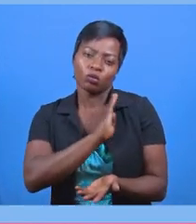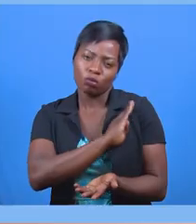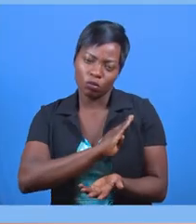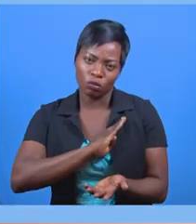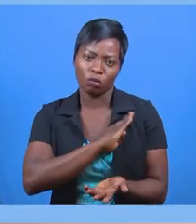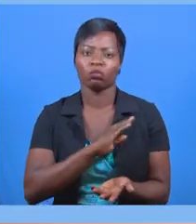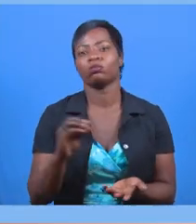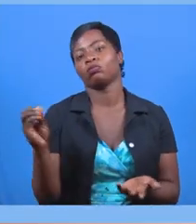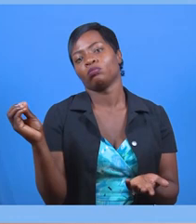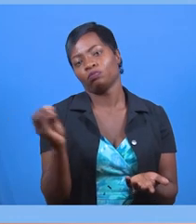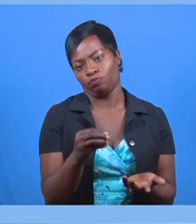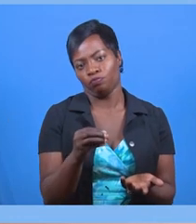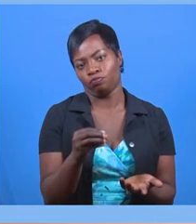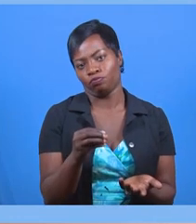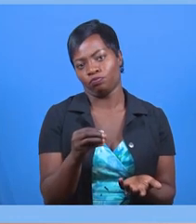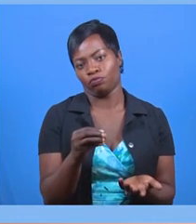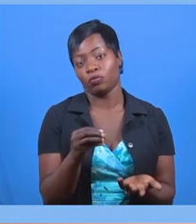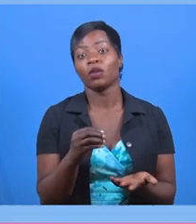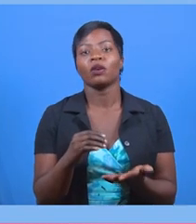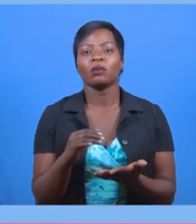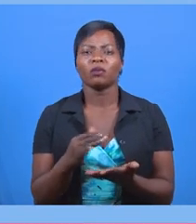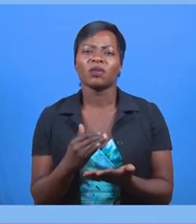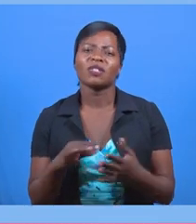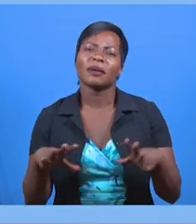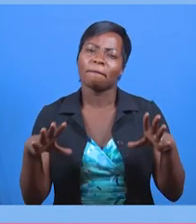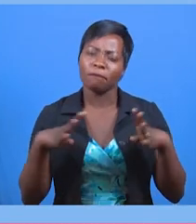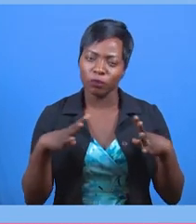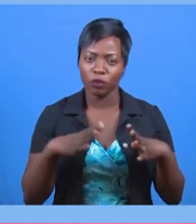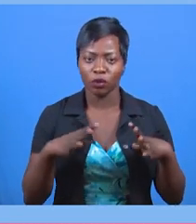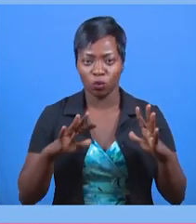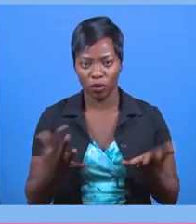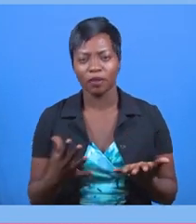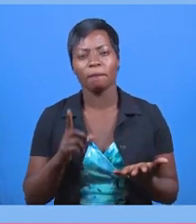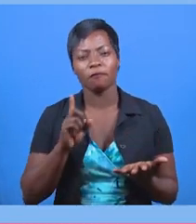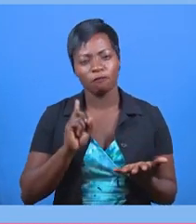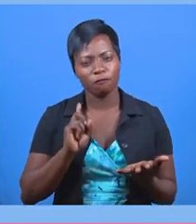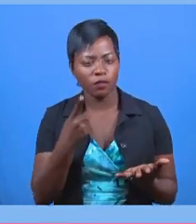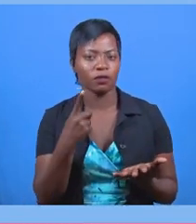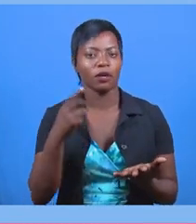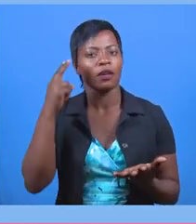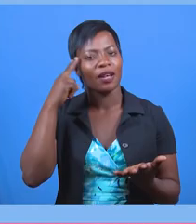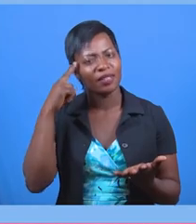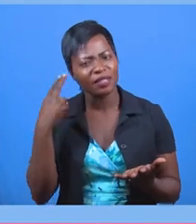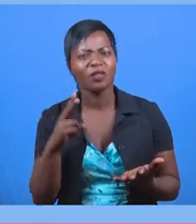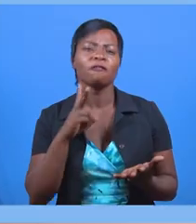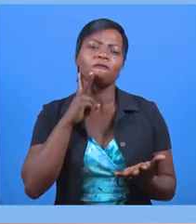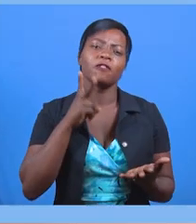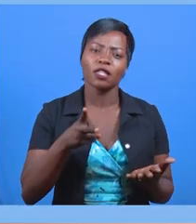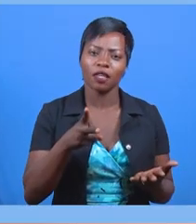hwakanaka. Ndofunga chakanyanyo kukosha kutanga tanzwisisa kuti chinombonzi Muyenzi